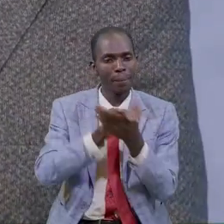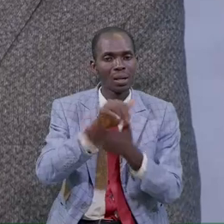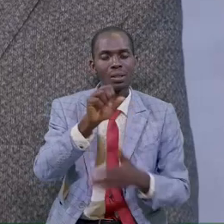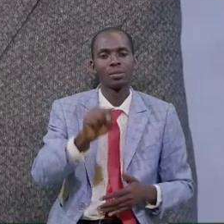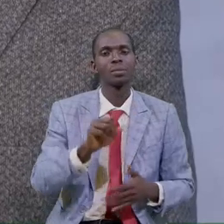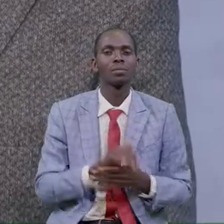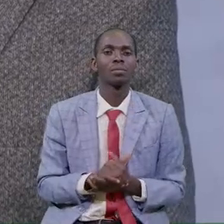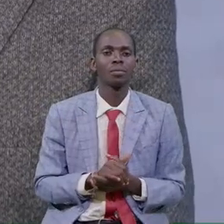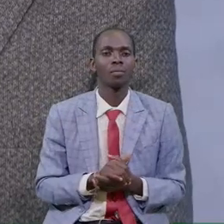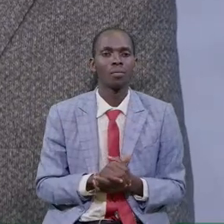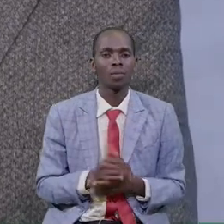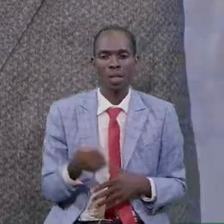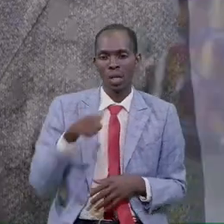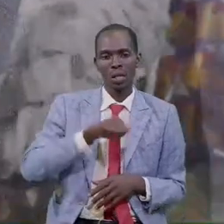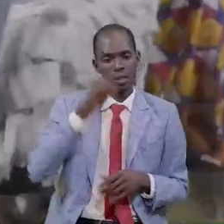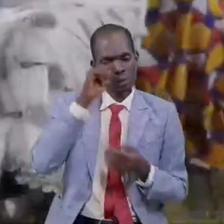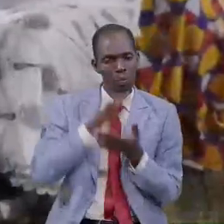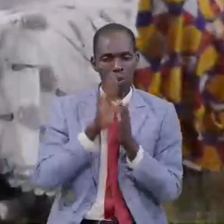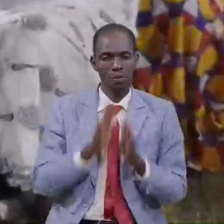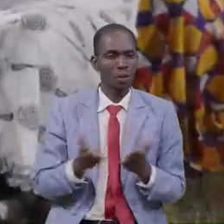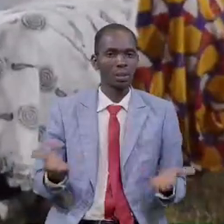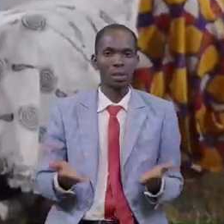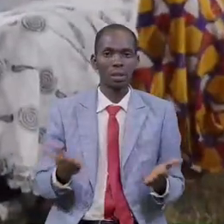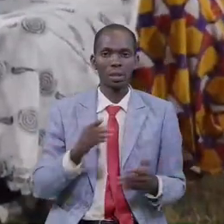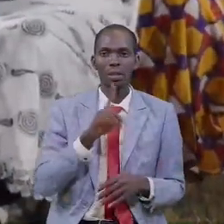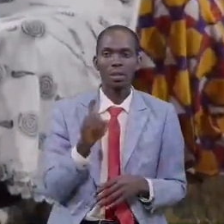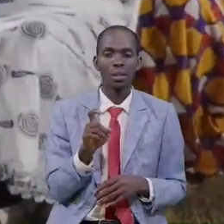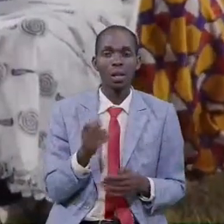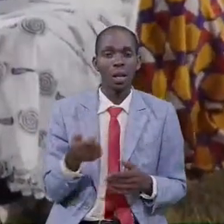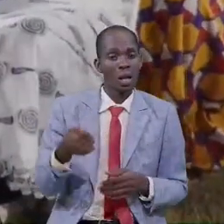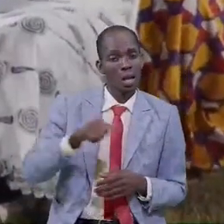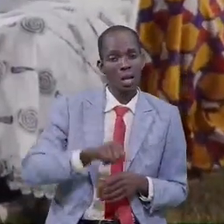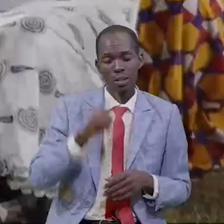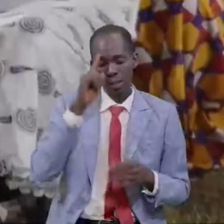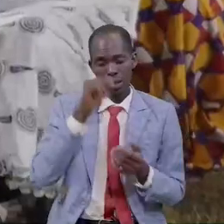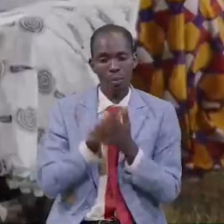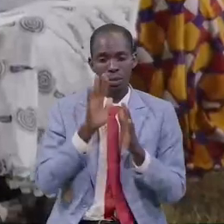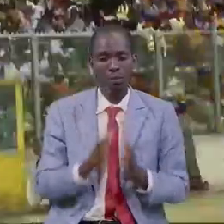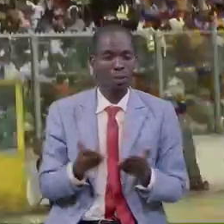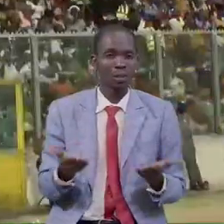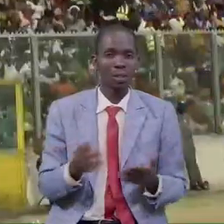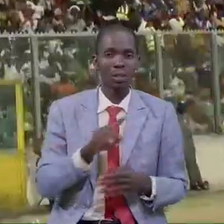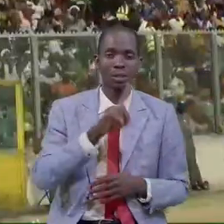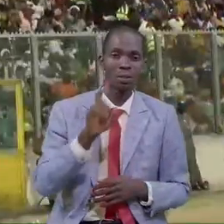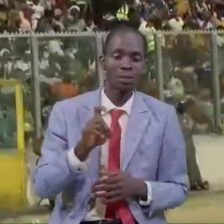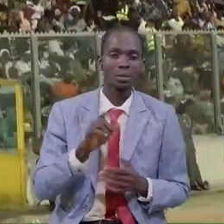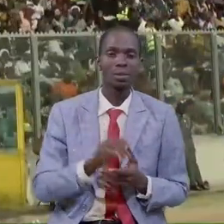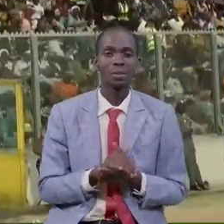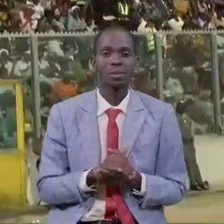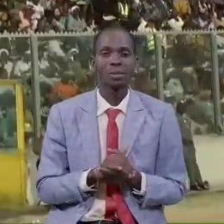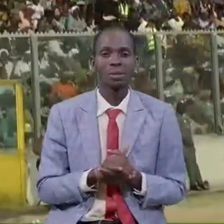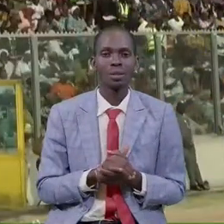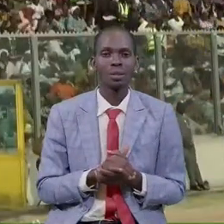Any believer there? Y a-t-il quelqu'un qui croit là-bas? Any believer y a-t-il there? Du croyant là-bas? When you as